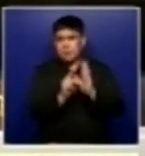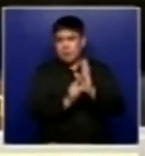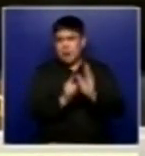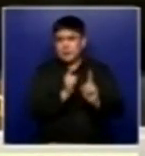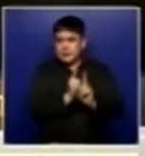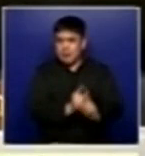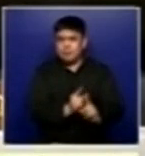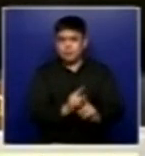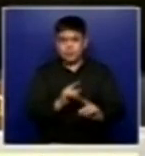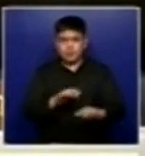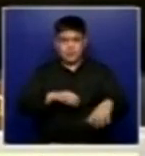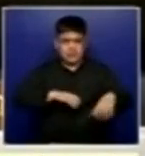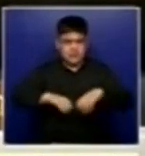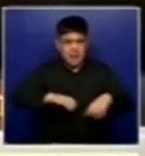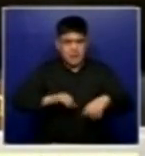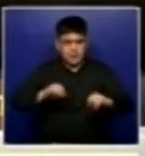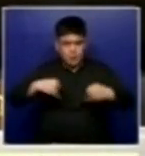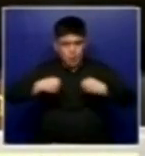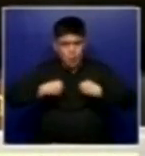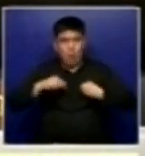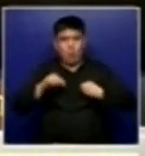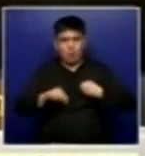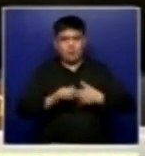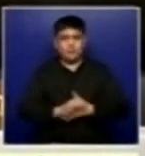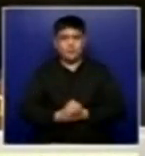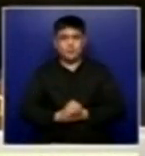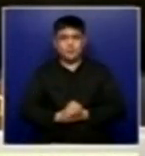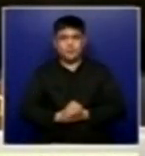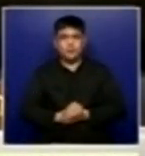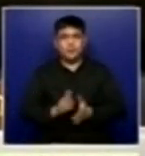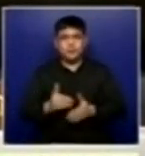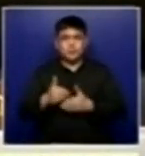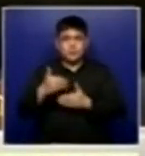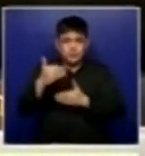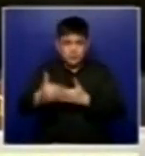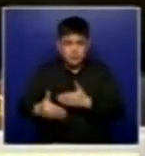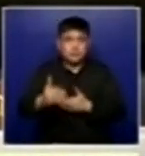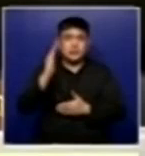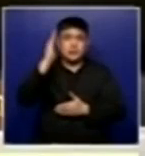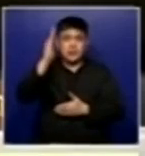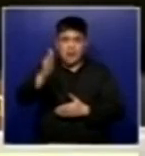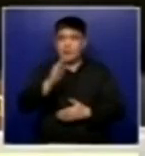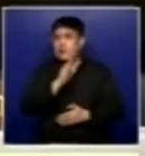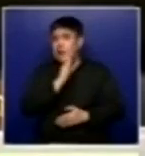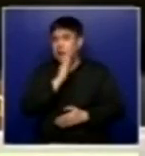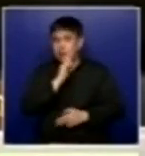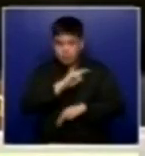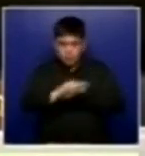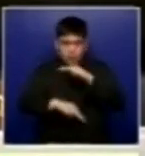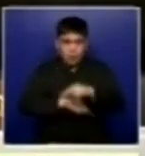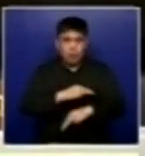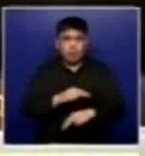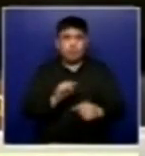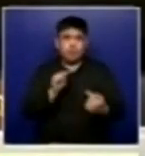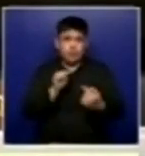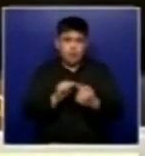ถานที่ผู้จัดหรือผู้มีส่วนเกี่ยวข้องต่อไปแต่สำคัญก็คือว่า หากสืบสวนแล้วนะพบว่าเข้าไปเกี่ยวข้องมีเ